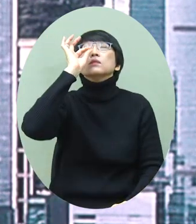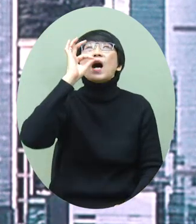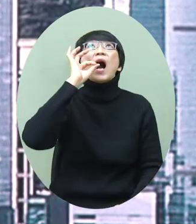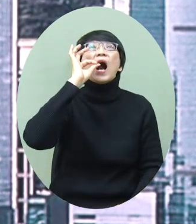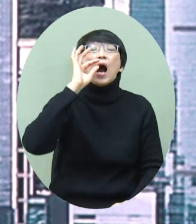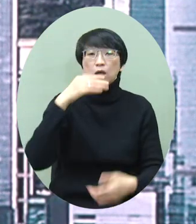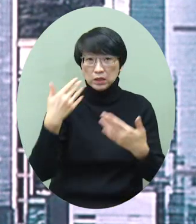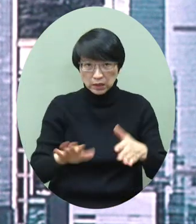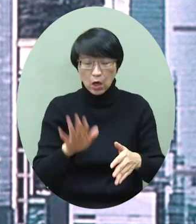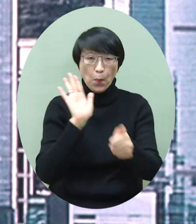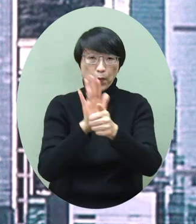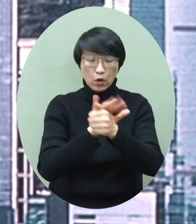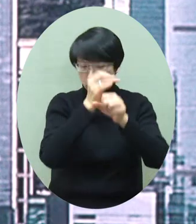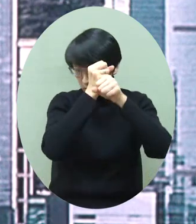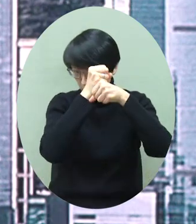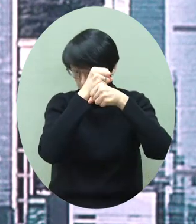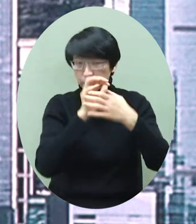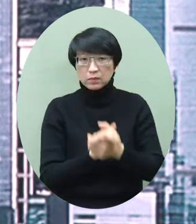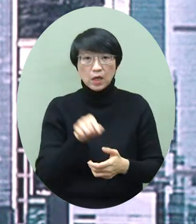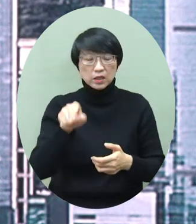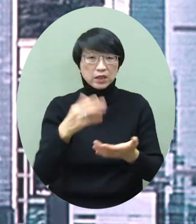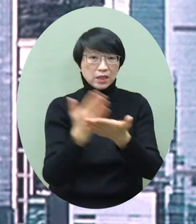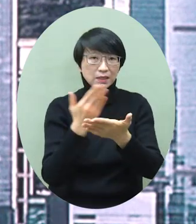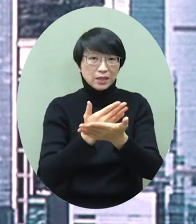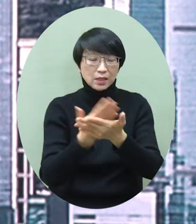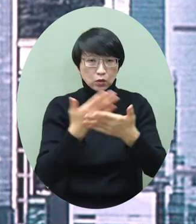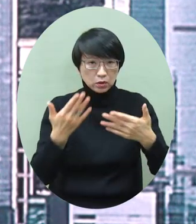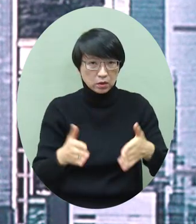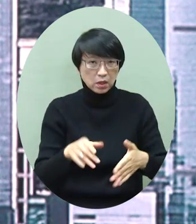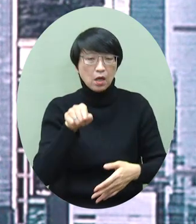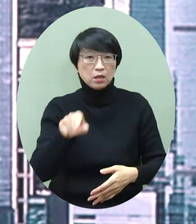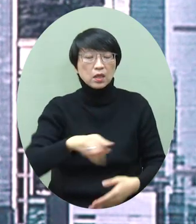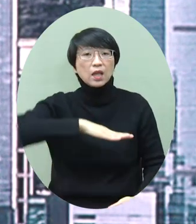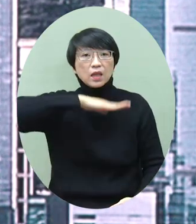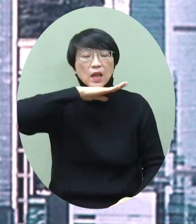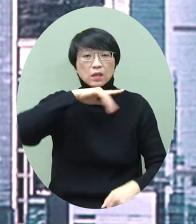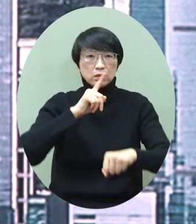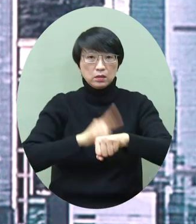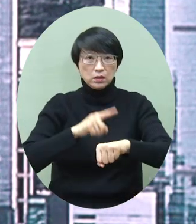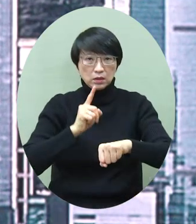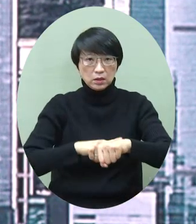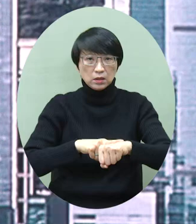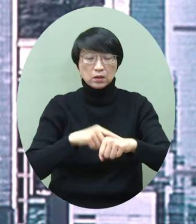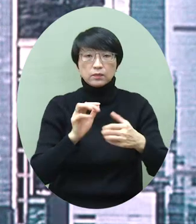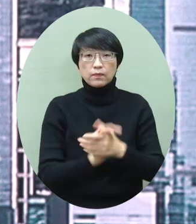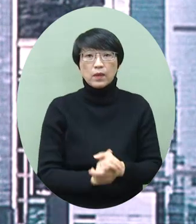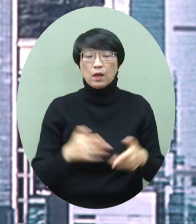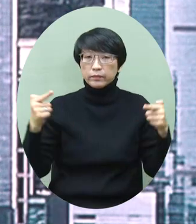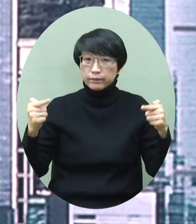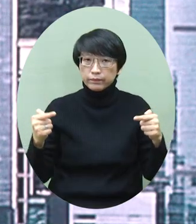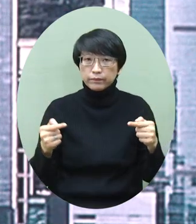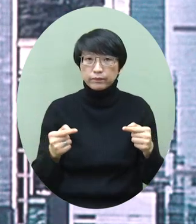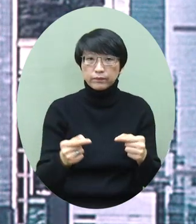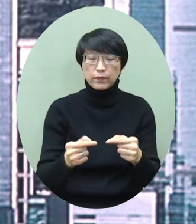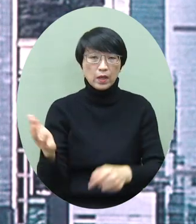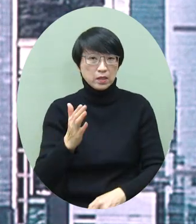一個嘅核酸檢測，而相關嘅測試咧亦都可以將個等候嘅時間咧係即係大大縮減到